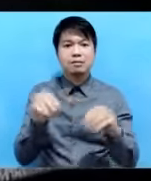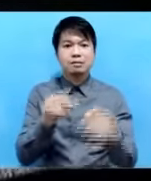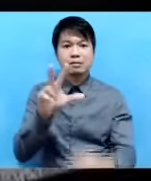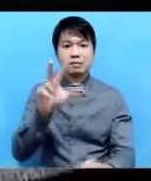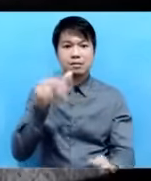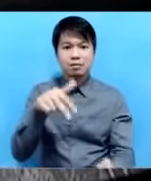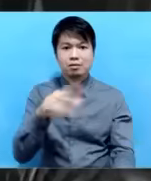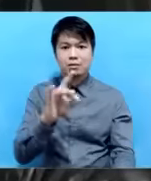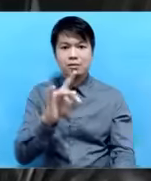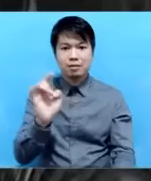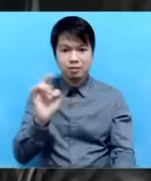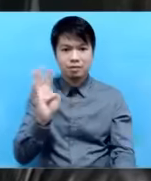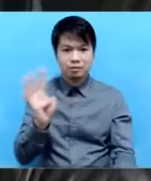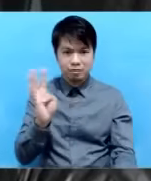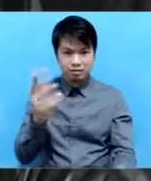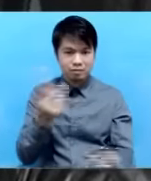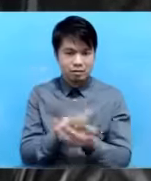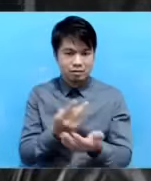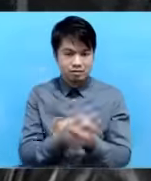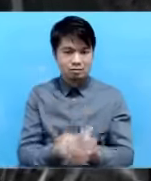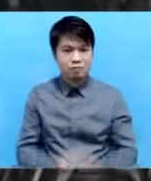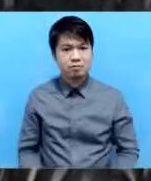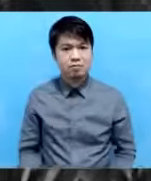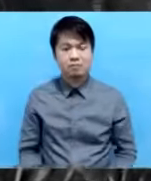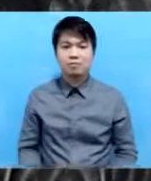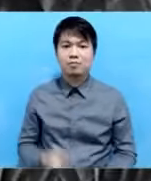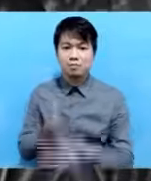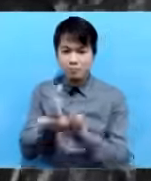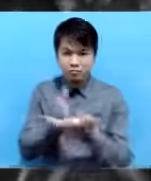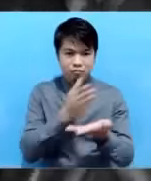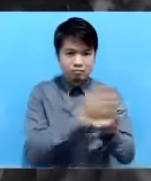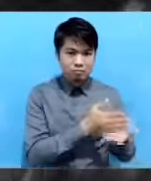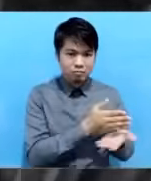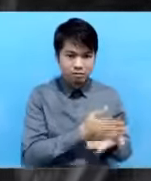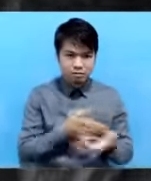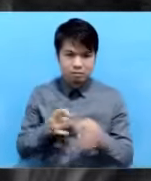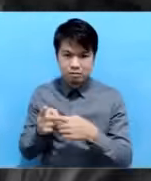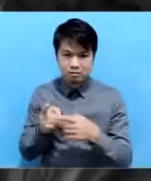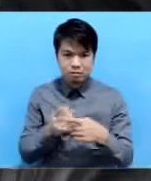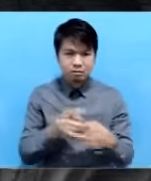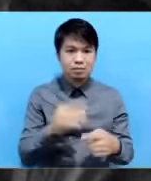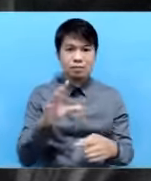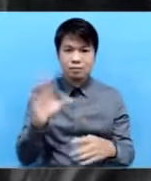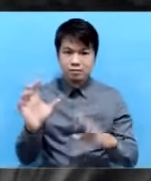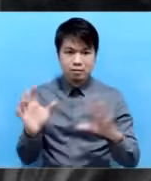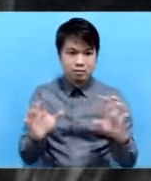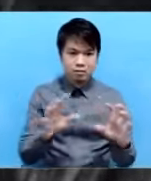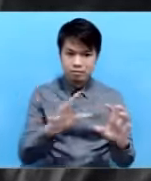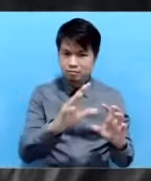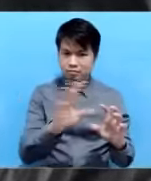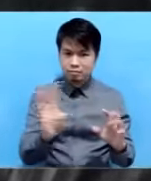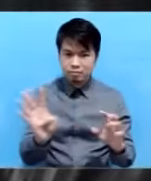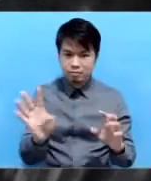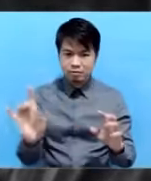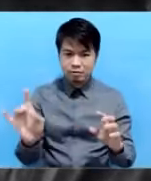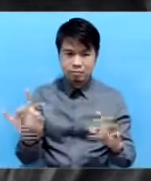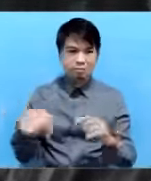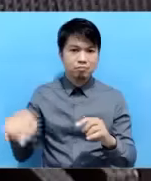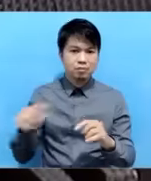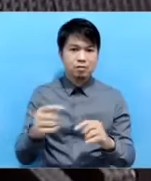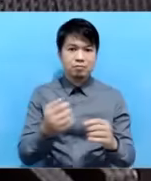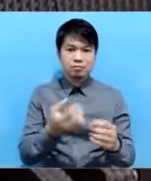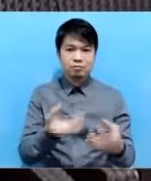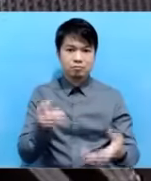3,840 pesos. Paghahati-hatian niya ni Namang Dennis, ketig 548 pesos ang maiuwi ng bawat